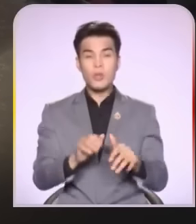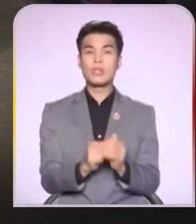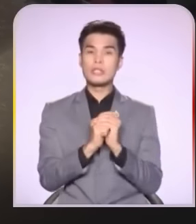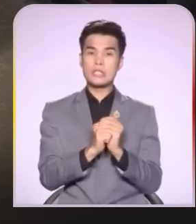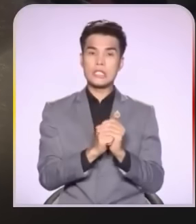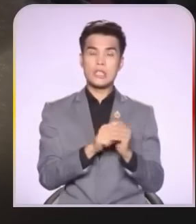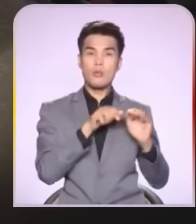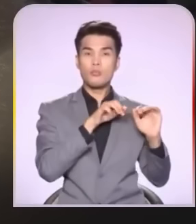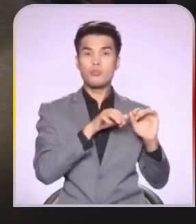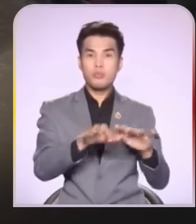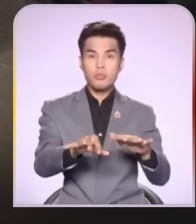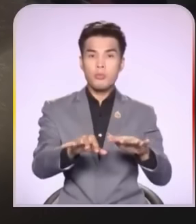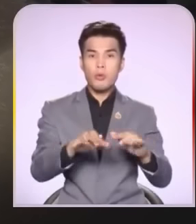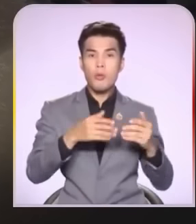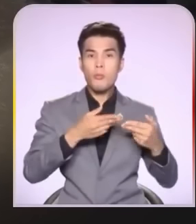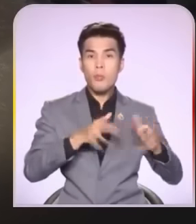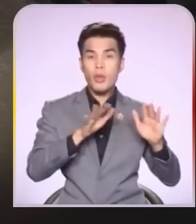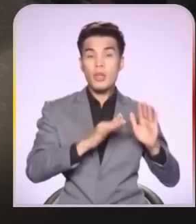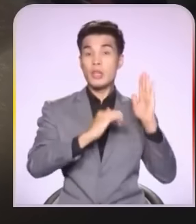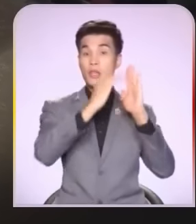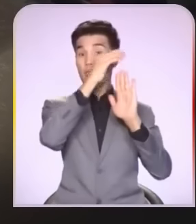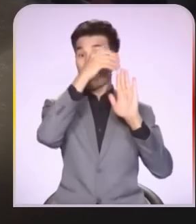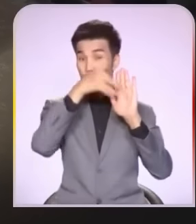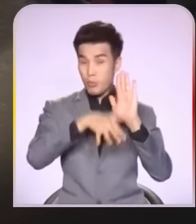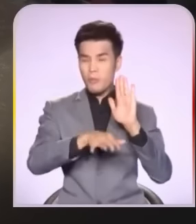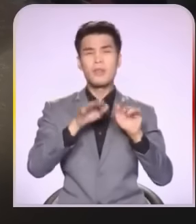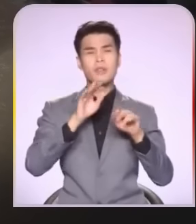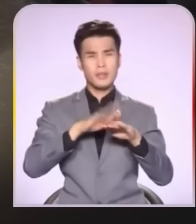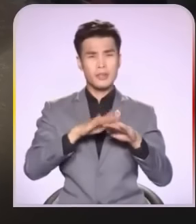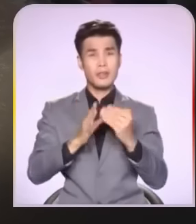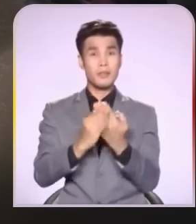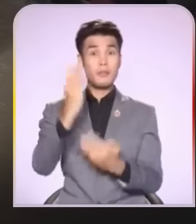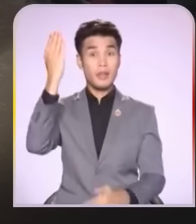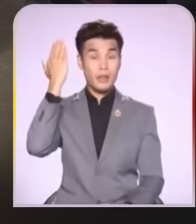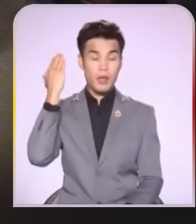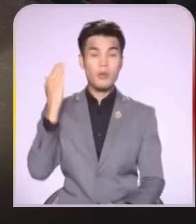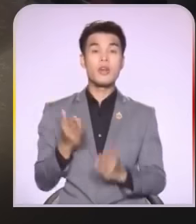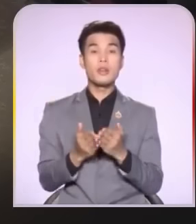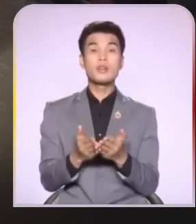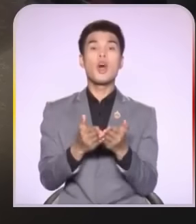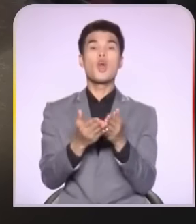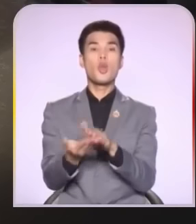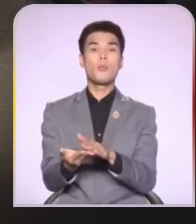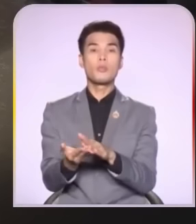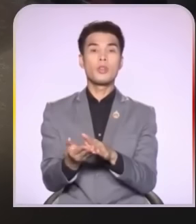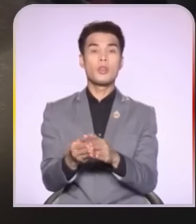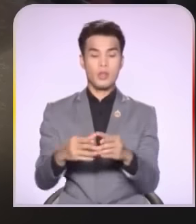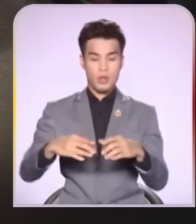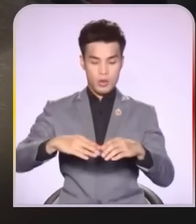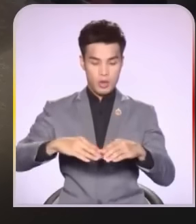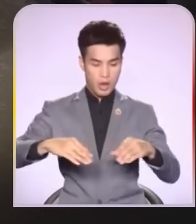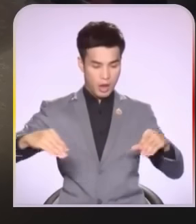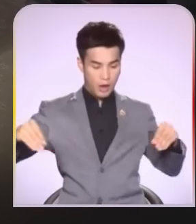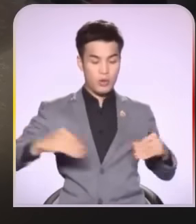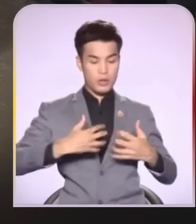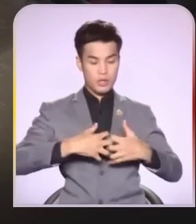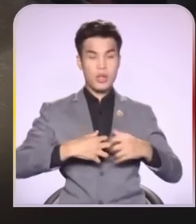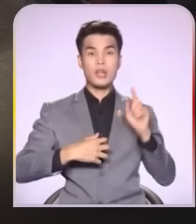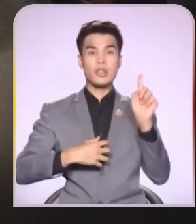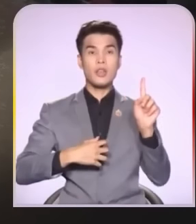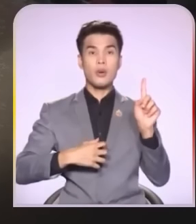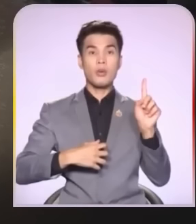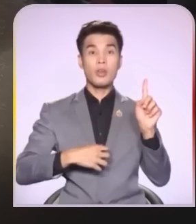ปล่อยน้ำน้ำมาน้ำเหนือก็ไหลมาเรามีการเตือนตั้งแต่สัปดาห์ที่แล้วเรือที่ล่มเนี่ยเป็นเรือหังยาวเครื่องยนต์เดียวมีข้อ